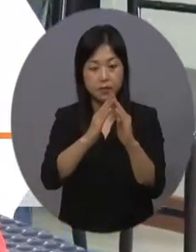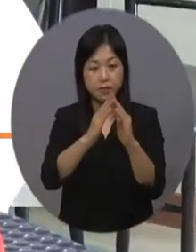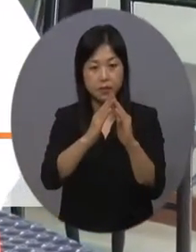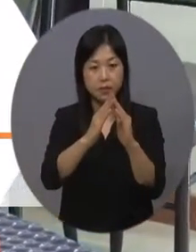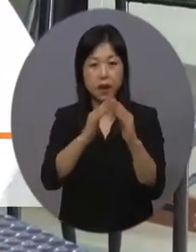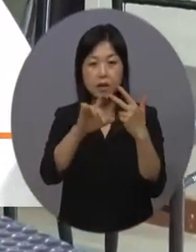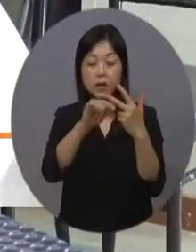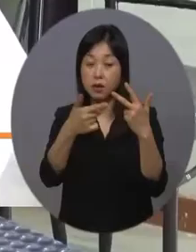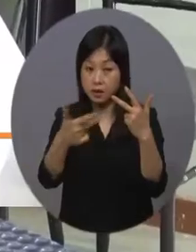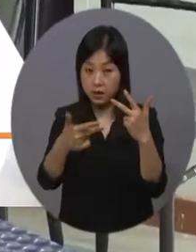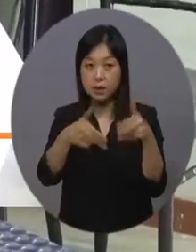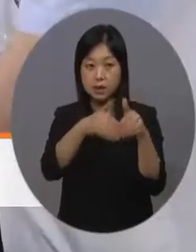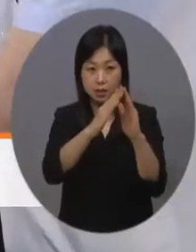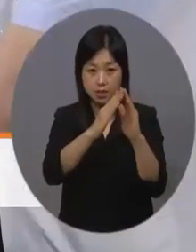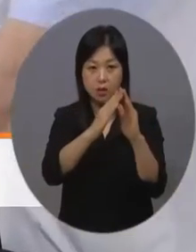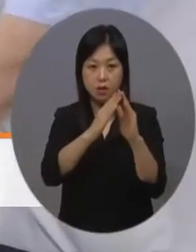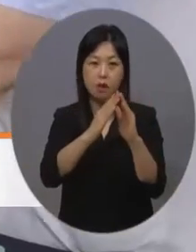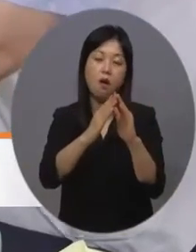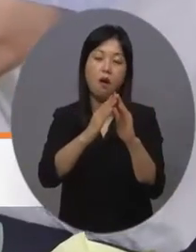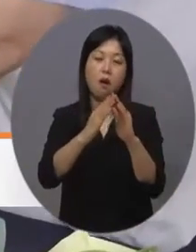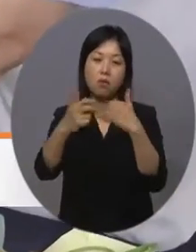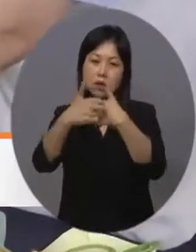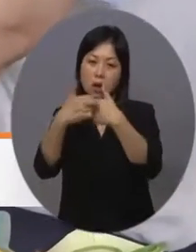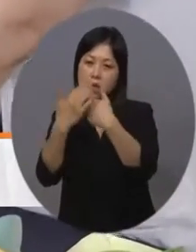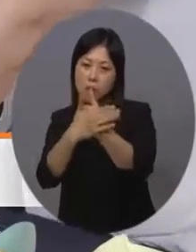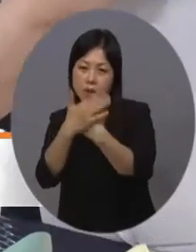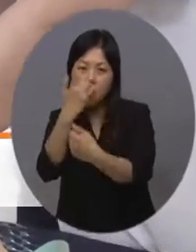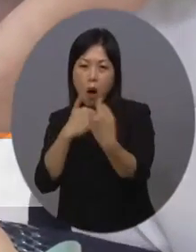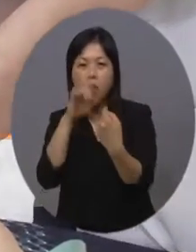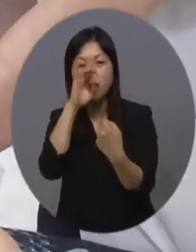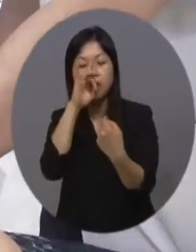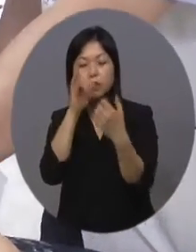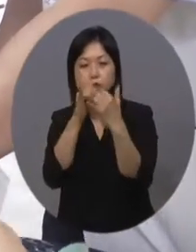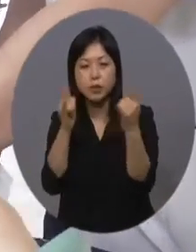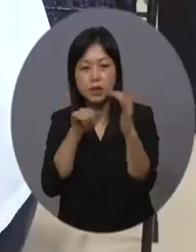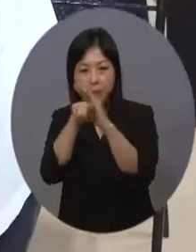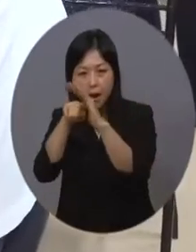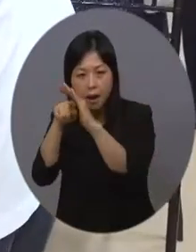사각지대에 놓인 어르신들을 위해 찾아가는 1호 서비스를 제공합니다.